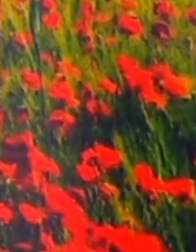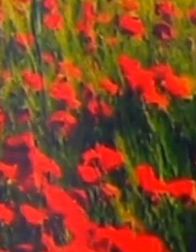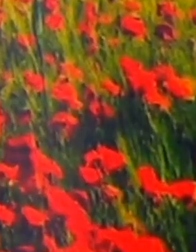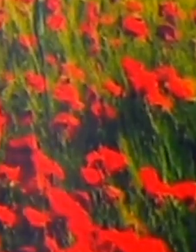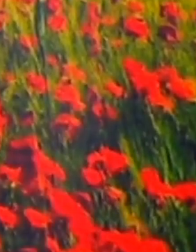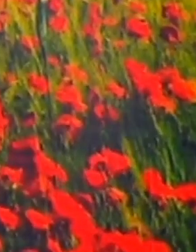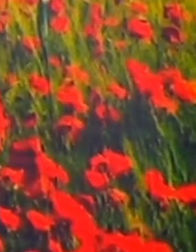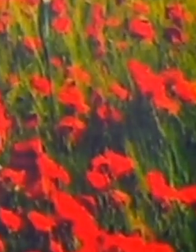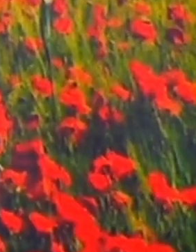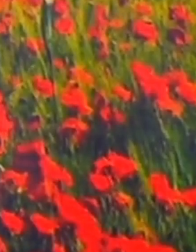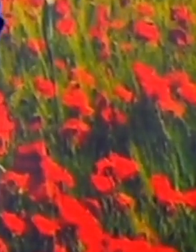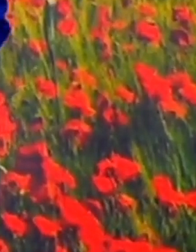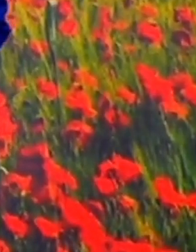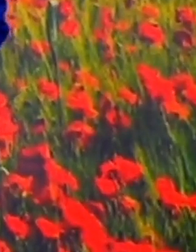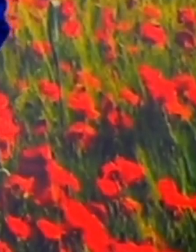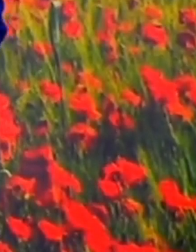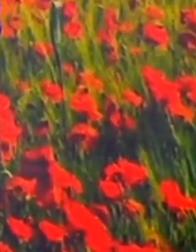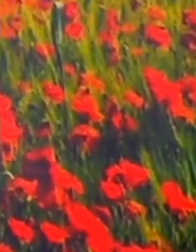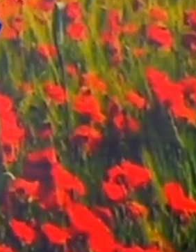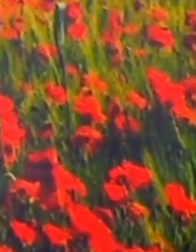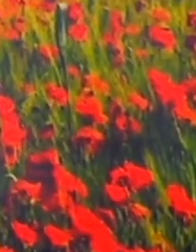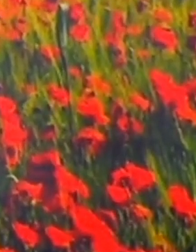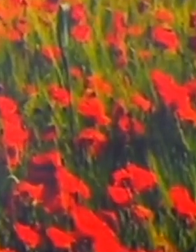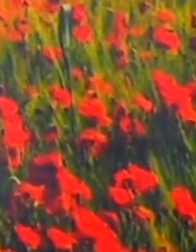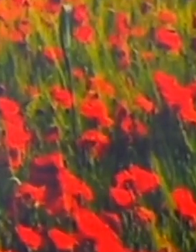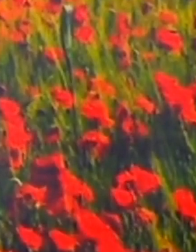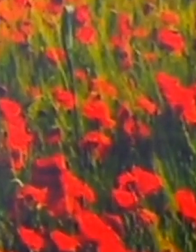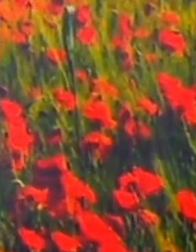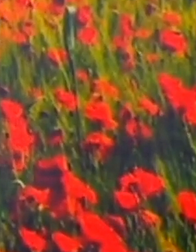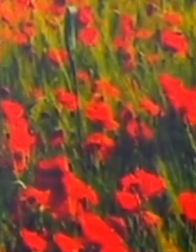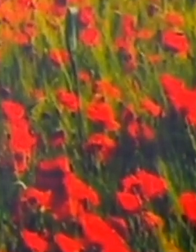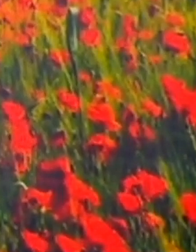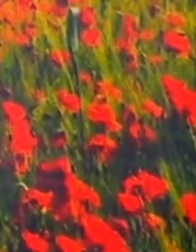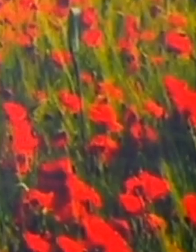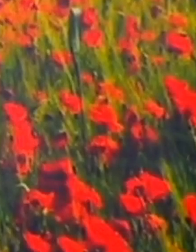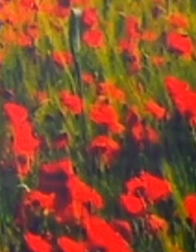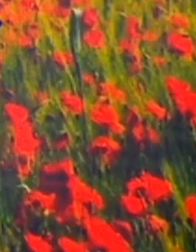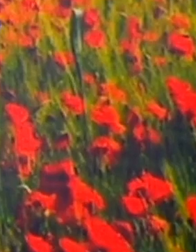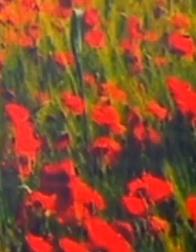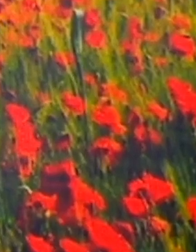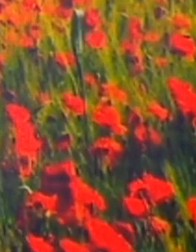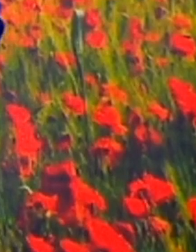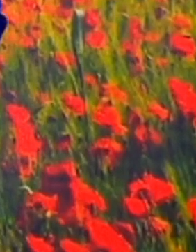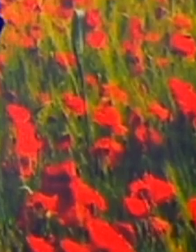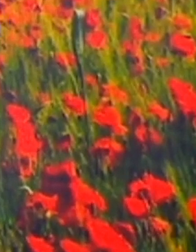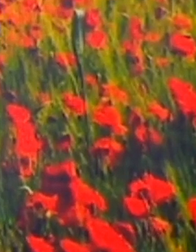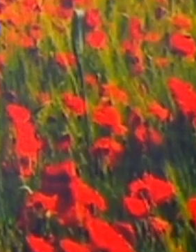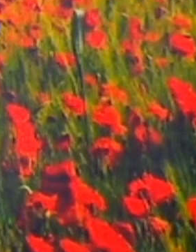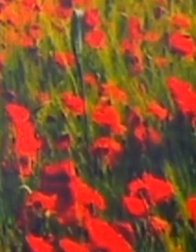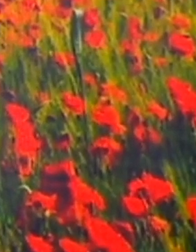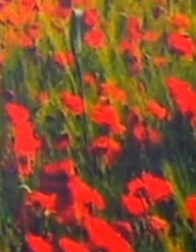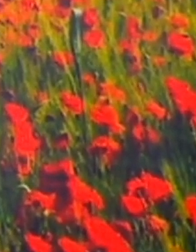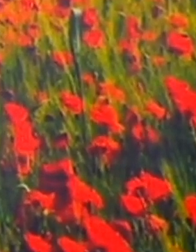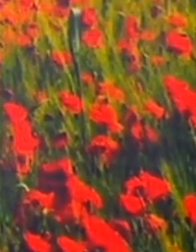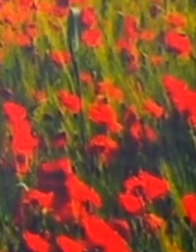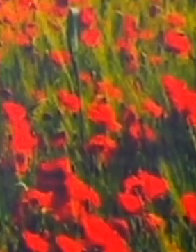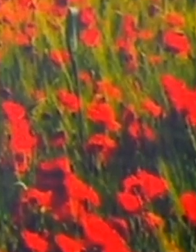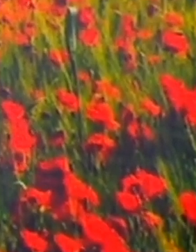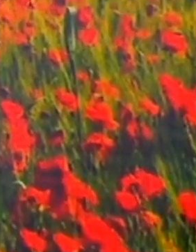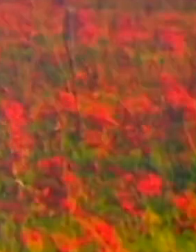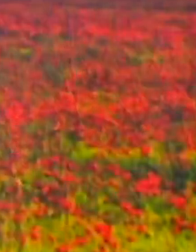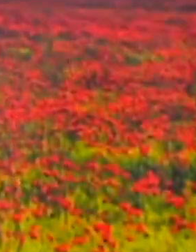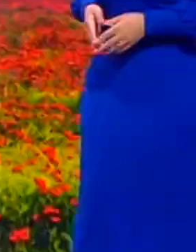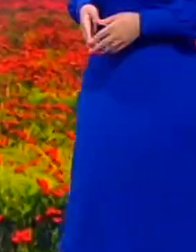плюс 38, түнде 24 градус нөлден жоғары. Алматыда күндіз плюс 37, түнде 24 градус жылы